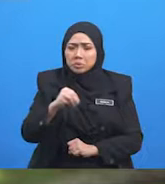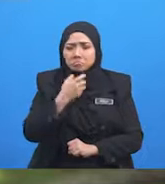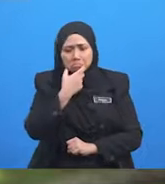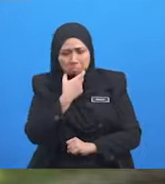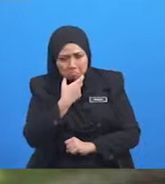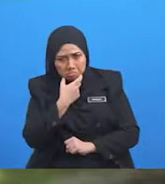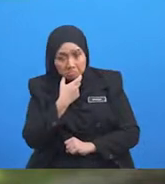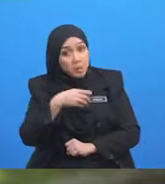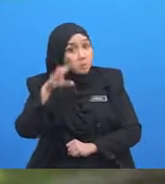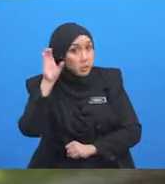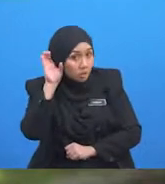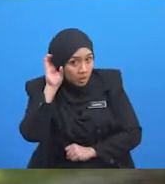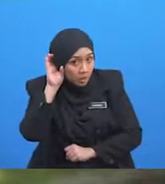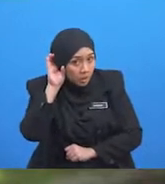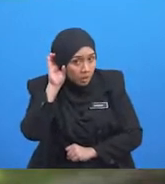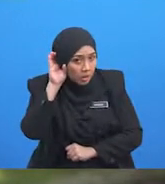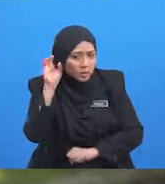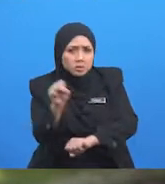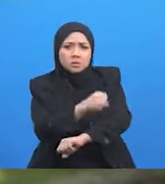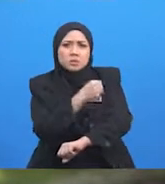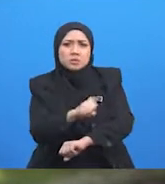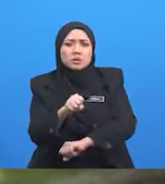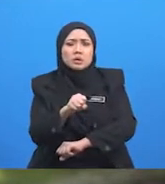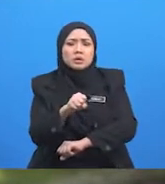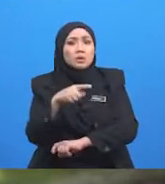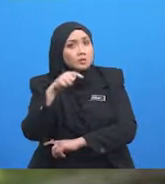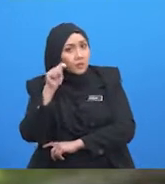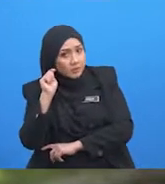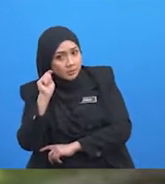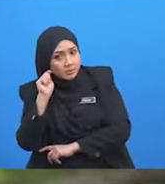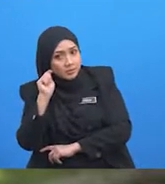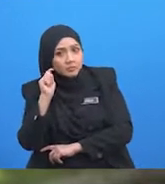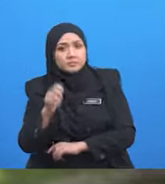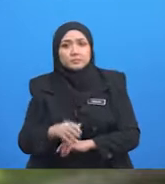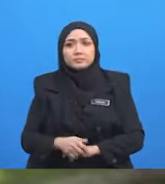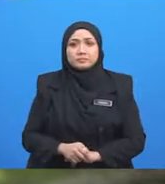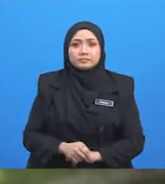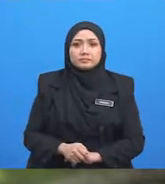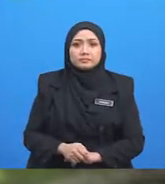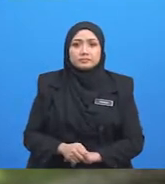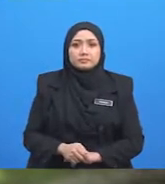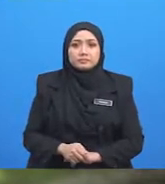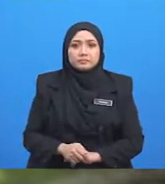kan mendengar deklamasi sajak pada awal pembelajaran tadi?